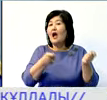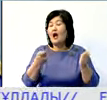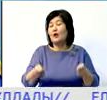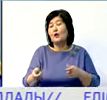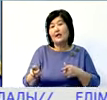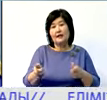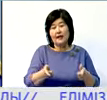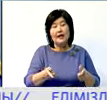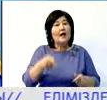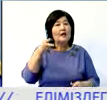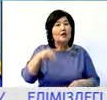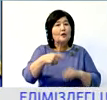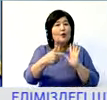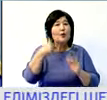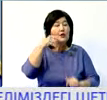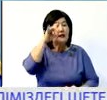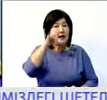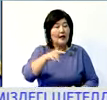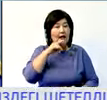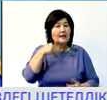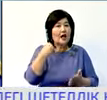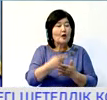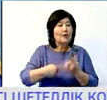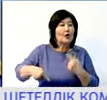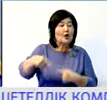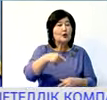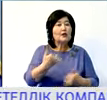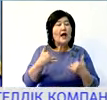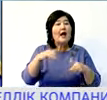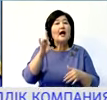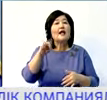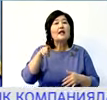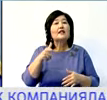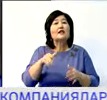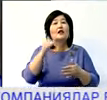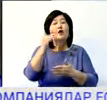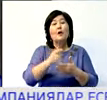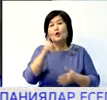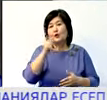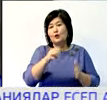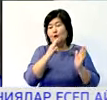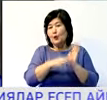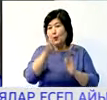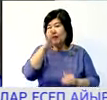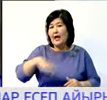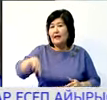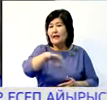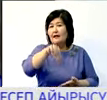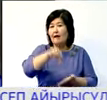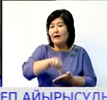мүдделіміз. 2017 жылы Қазақстан бизнес жүргізу жеңілдігі рейтингі бойынша 190 елдің